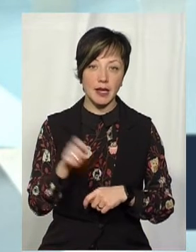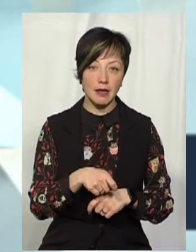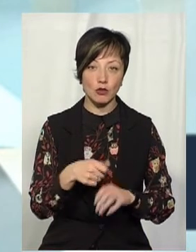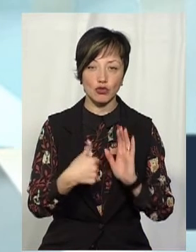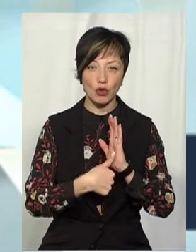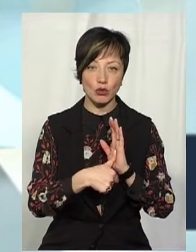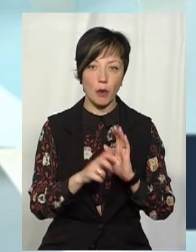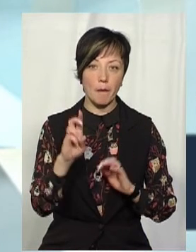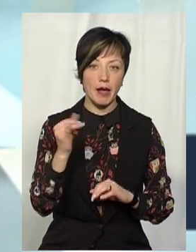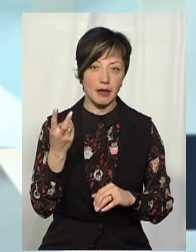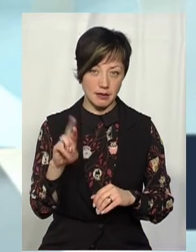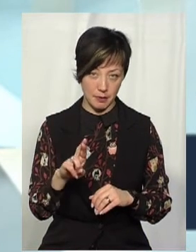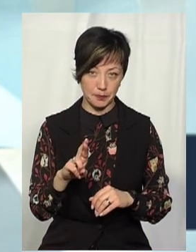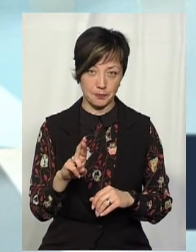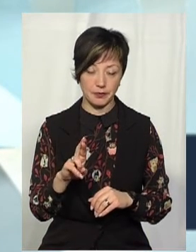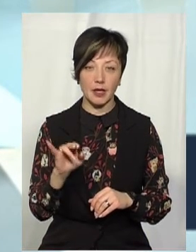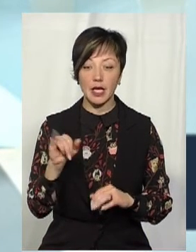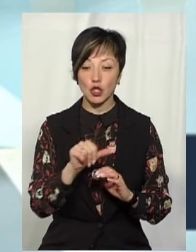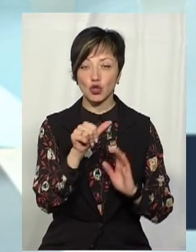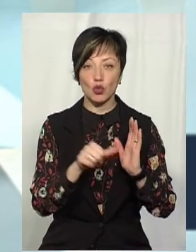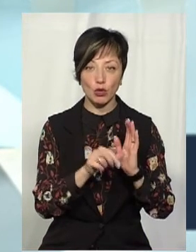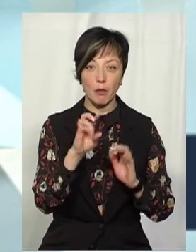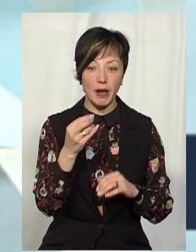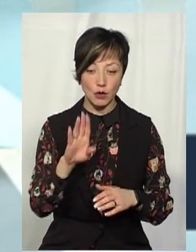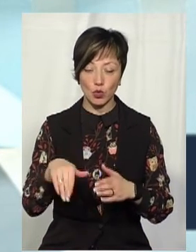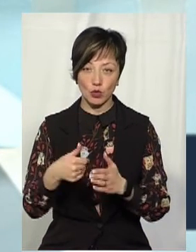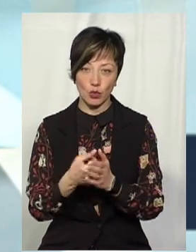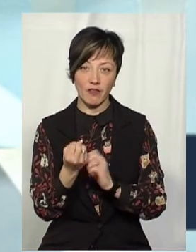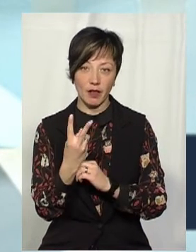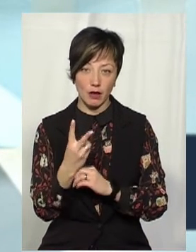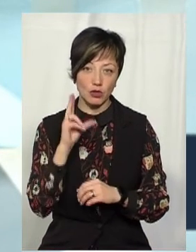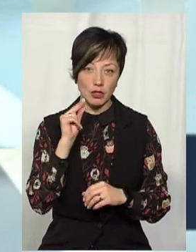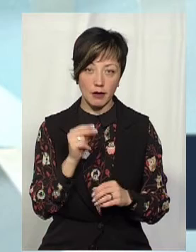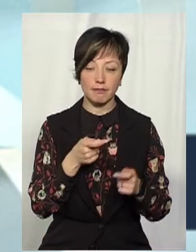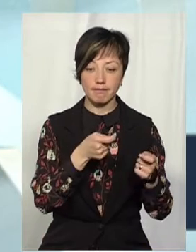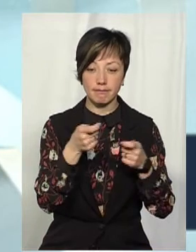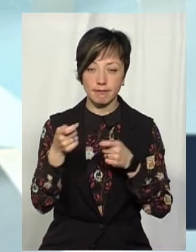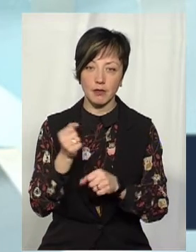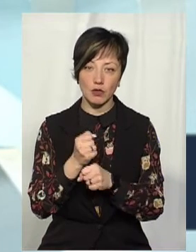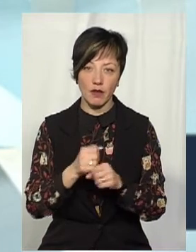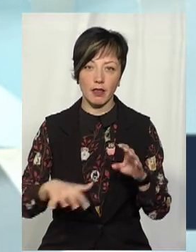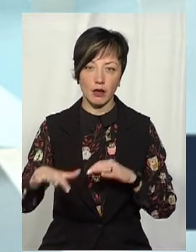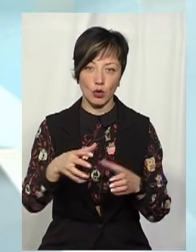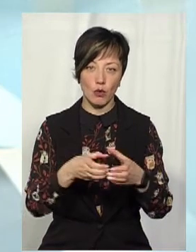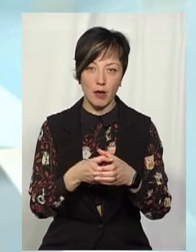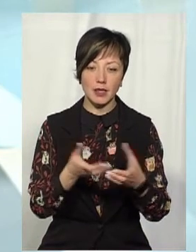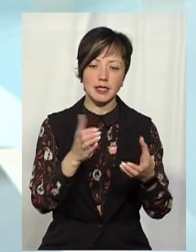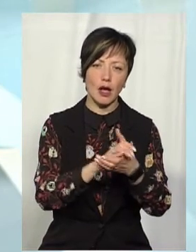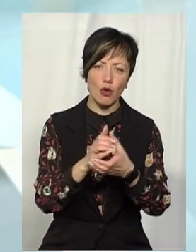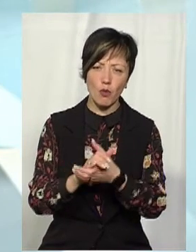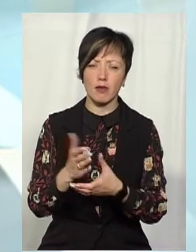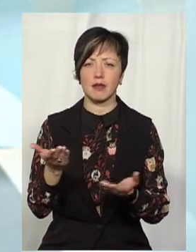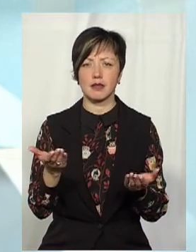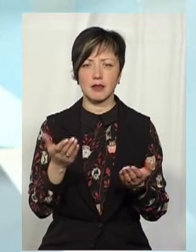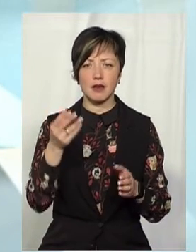приїхали 6 березня. І з 6 березня от до 12 вони працювали вже на території громади. Вони